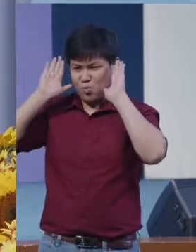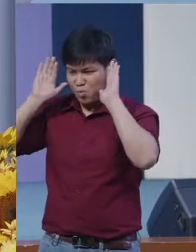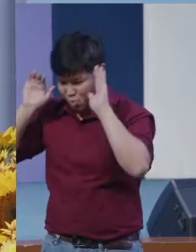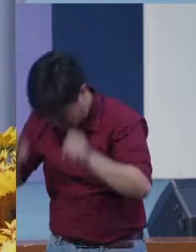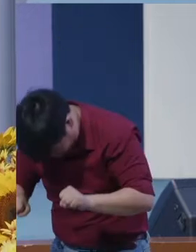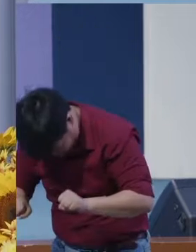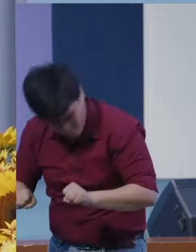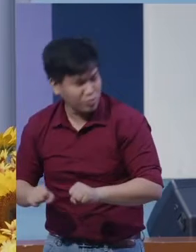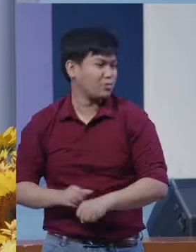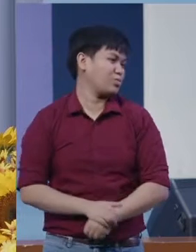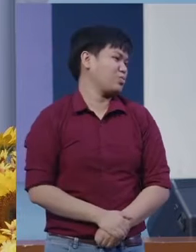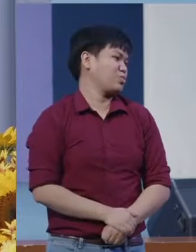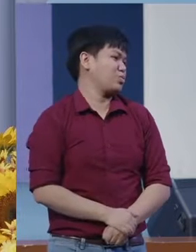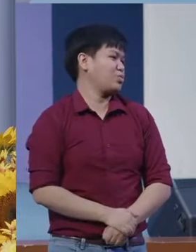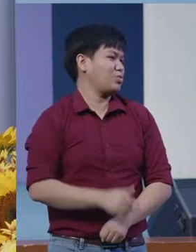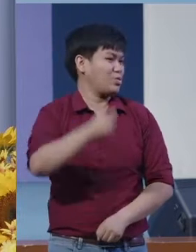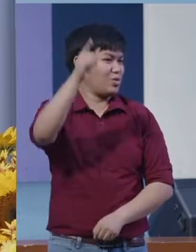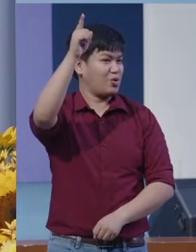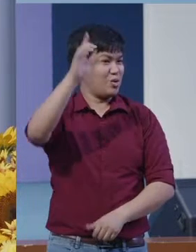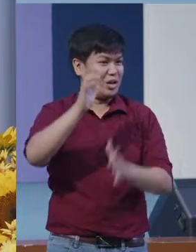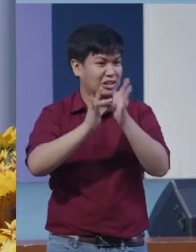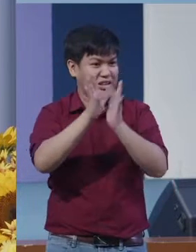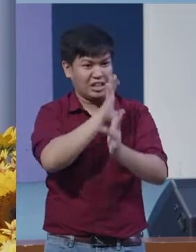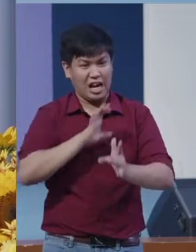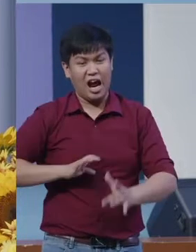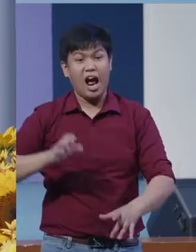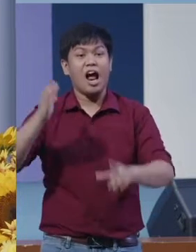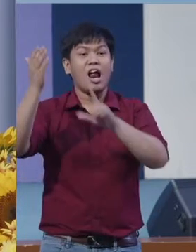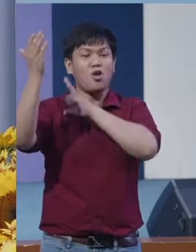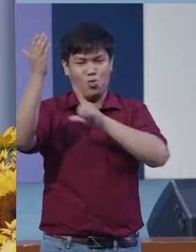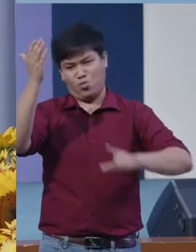Panginoon. Sabi ni Pablo, gayahin natin yun.